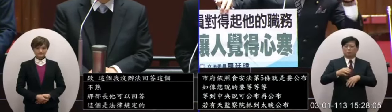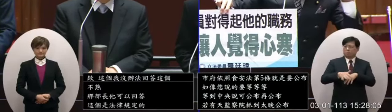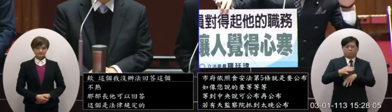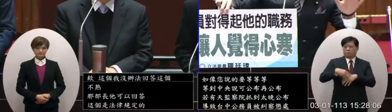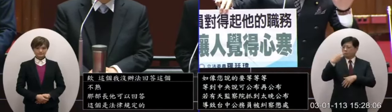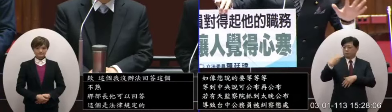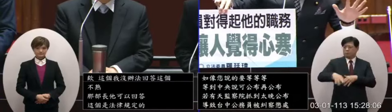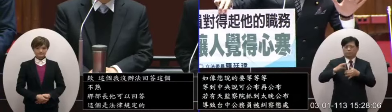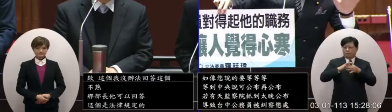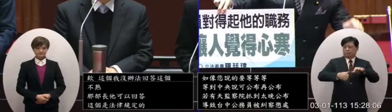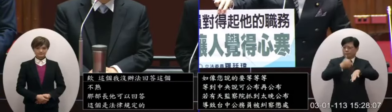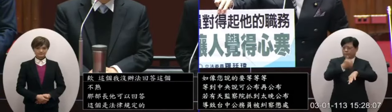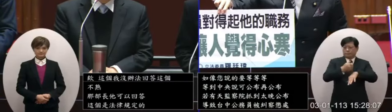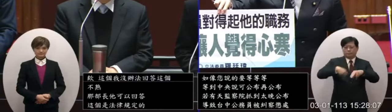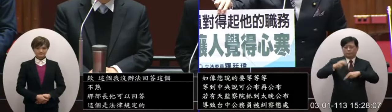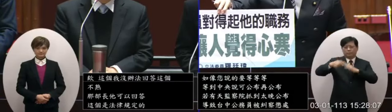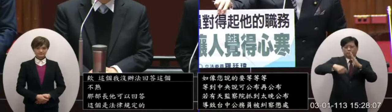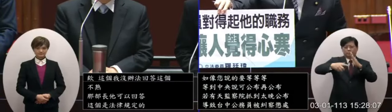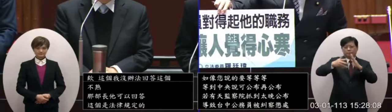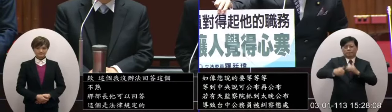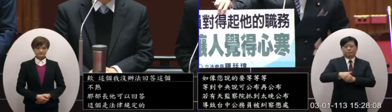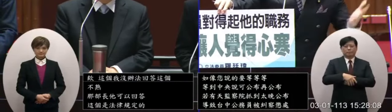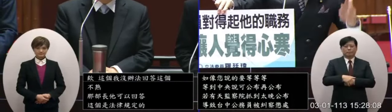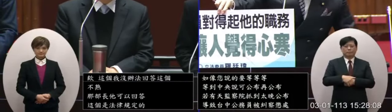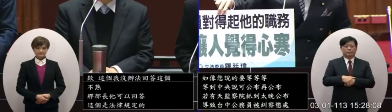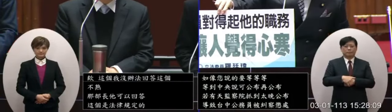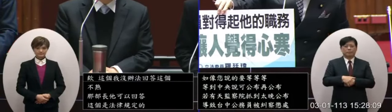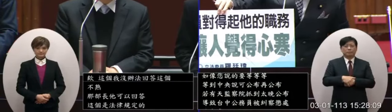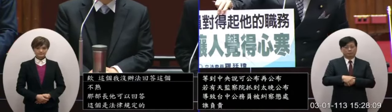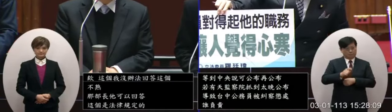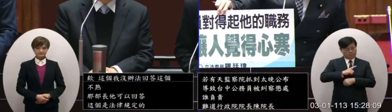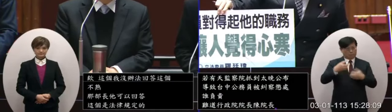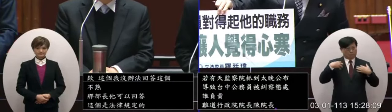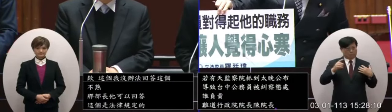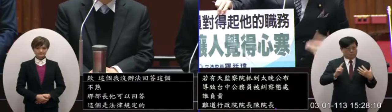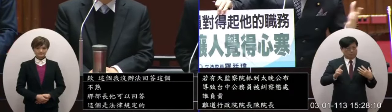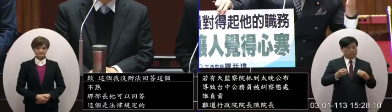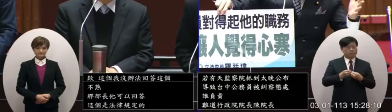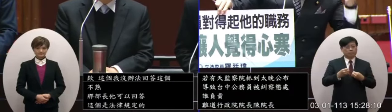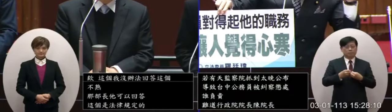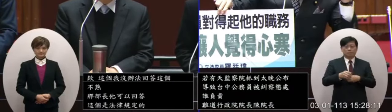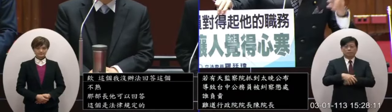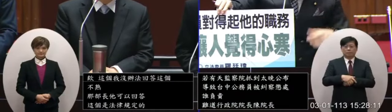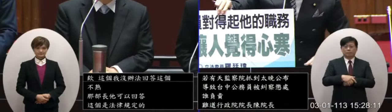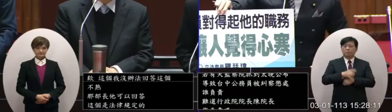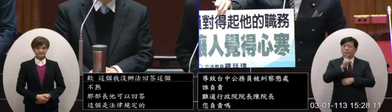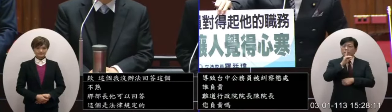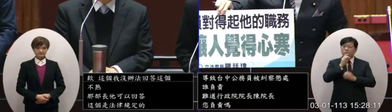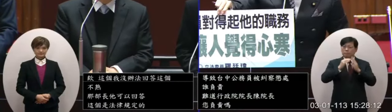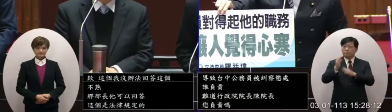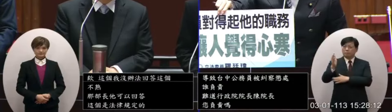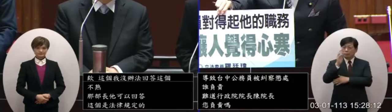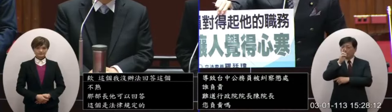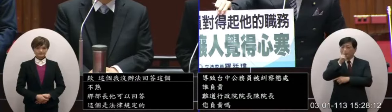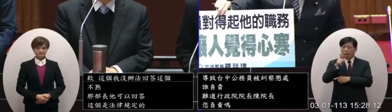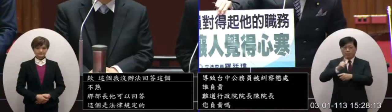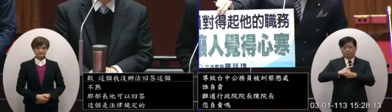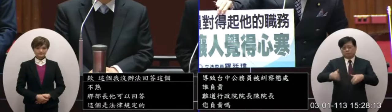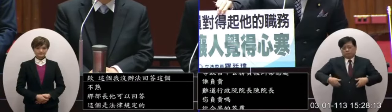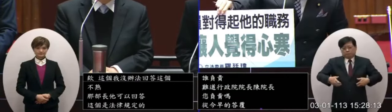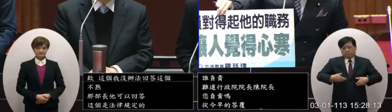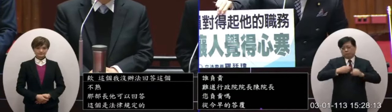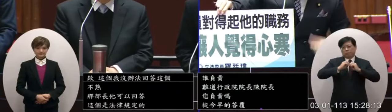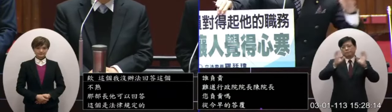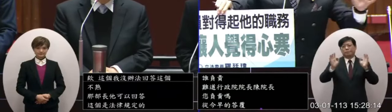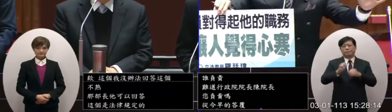再继续担任行政院长，那您要怎么负责？您说台中市政府错在太早公